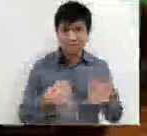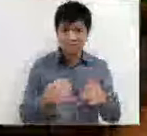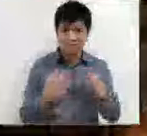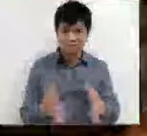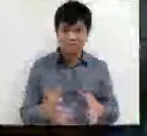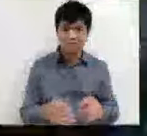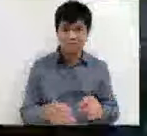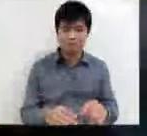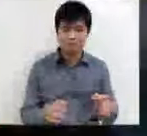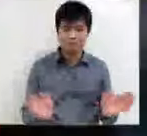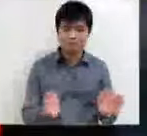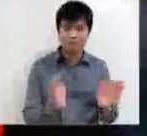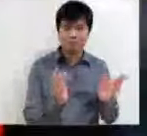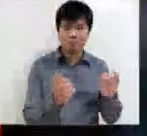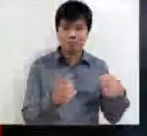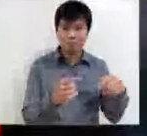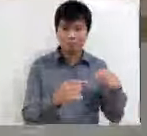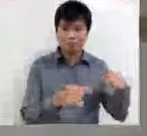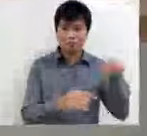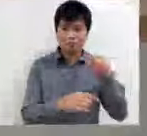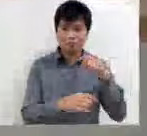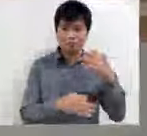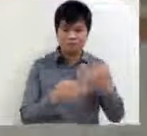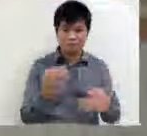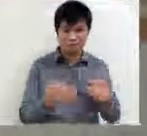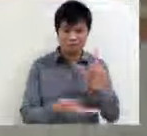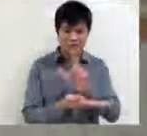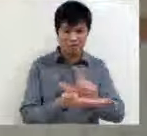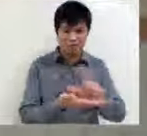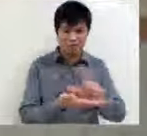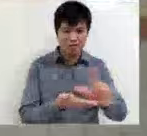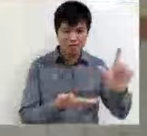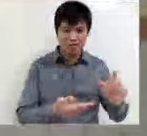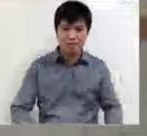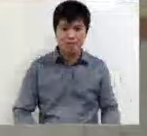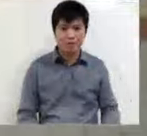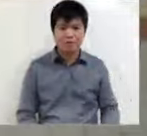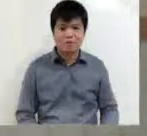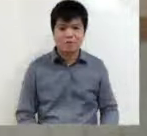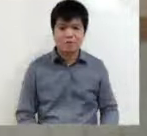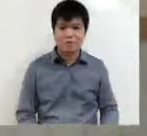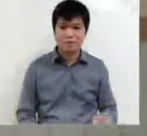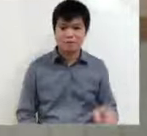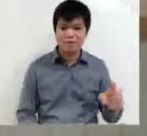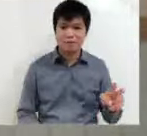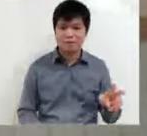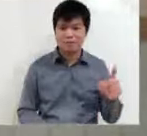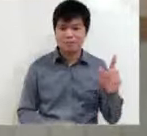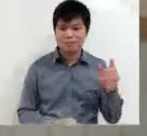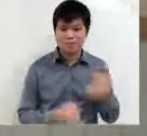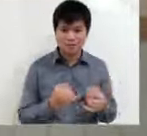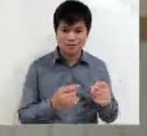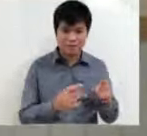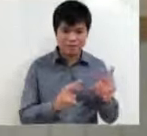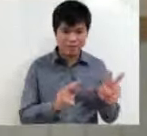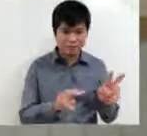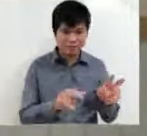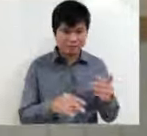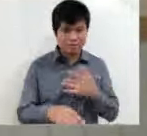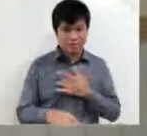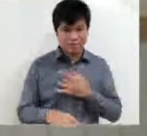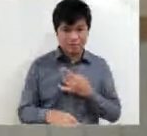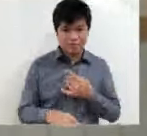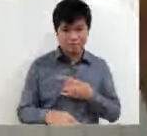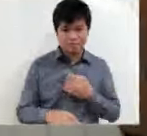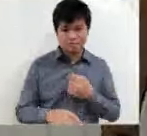ngayong final exams week sa DLSU. I'm down to my last test tomorrow already and I really felt the need to share this joyous celebration